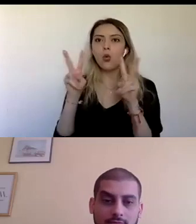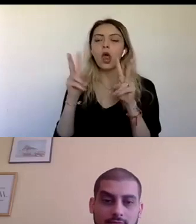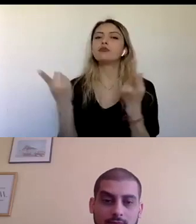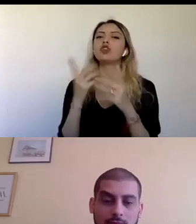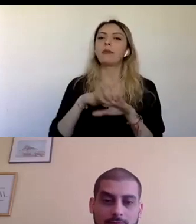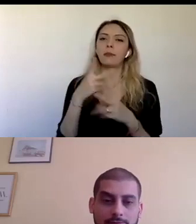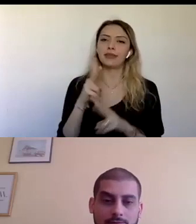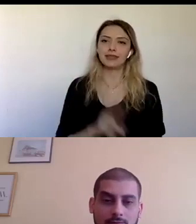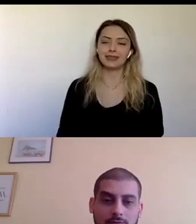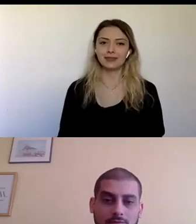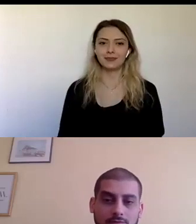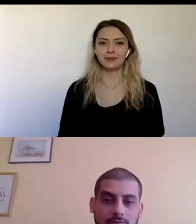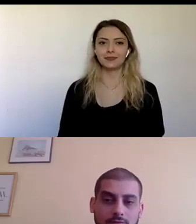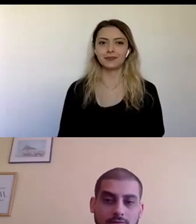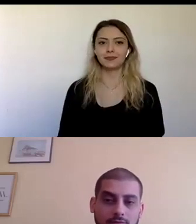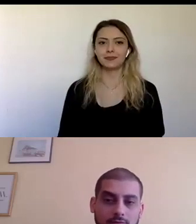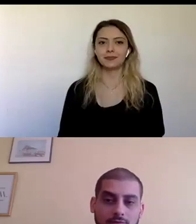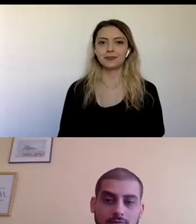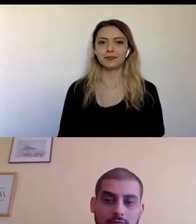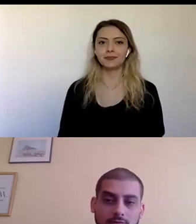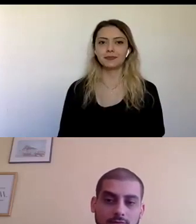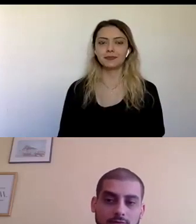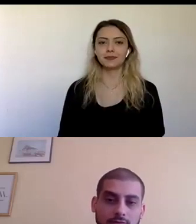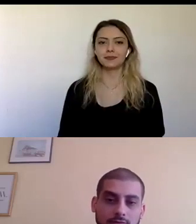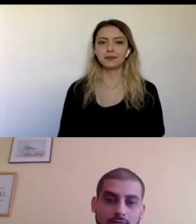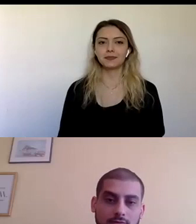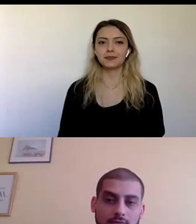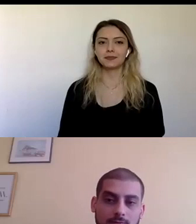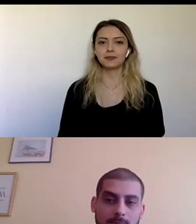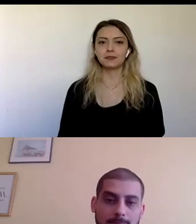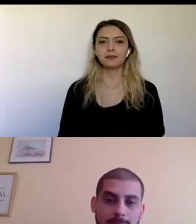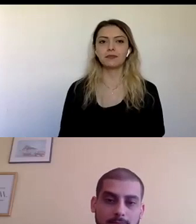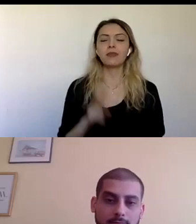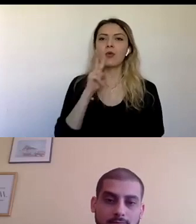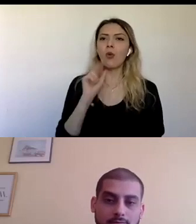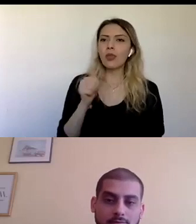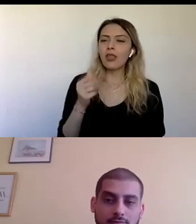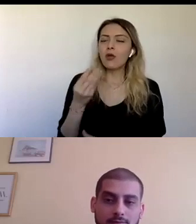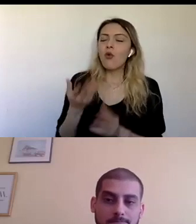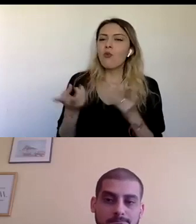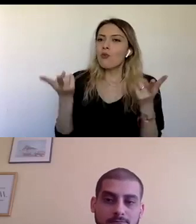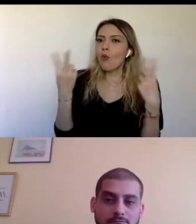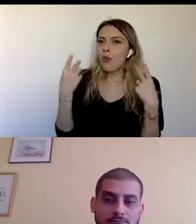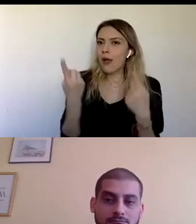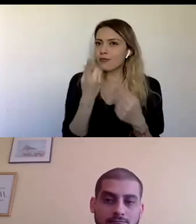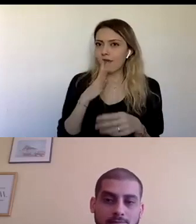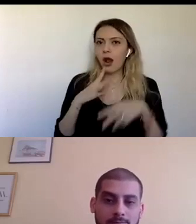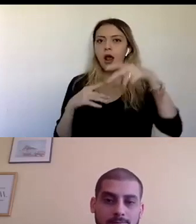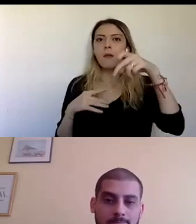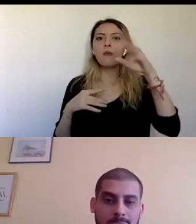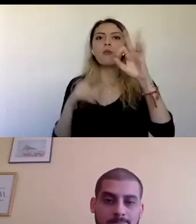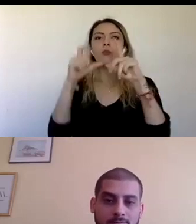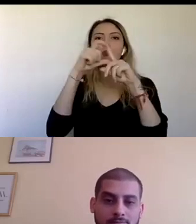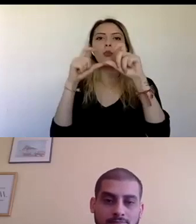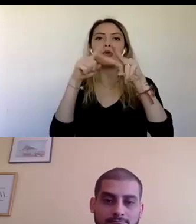da oluşturabilirsiniz. Bir de son zamanlarda çok trend bir şey var. Podcast. İsterseniz de